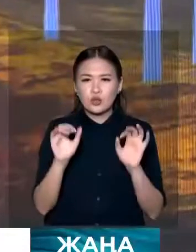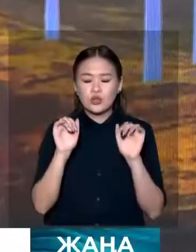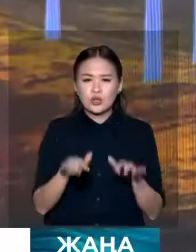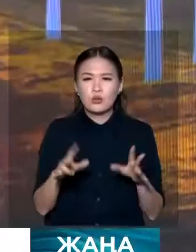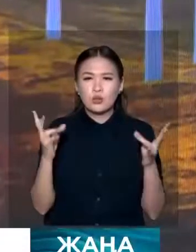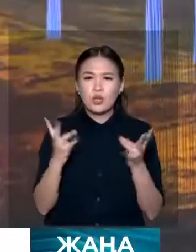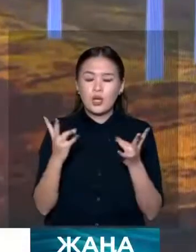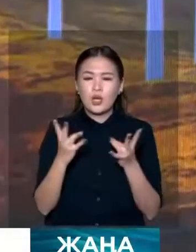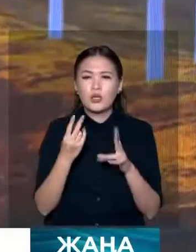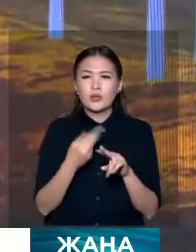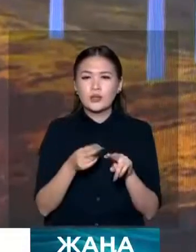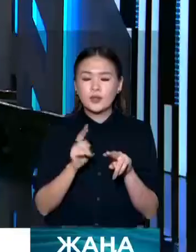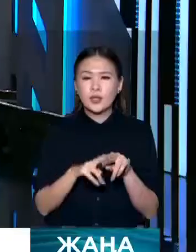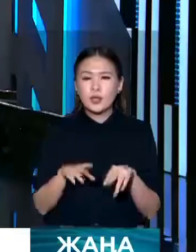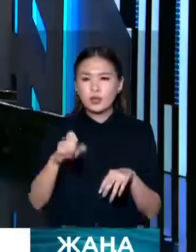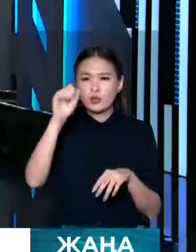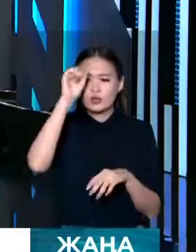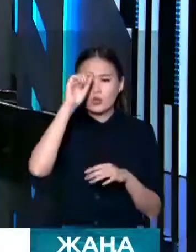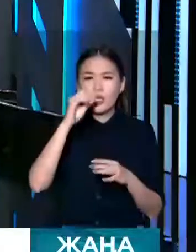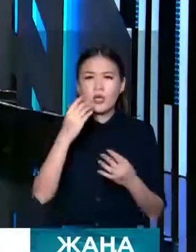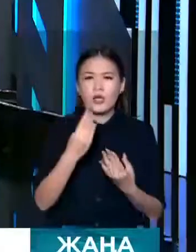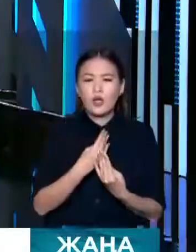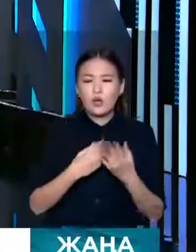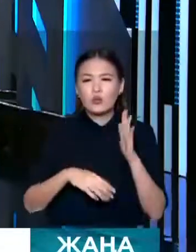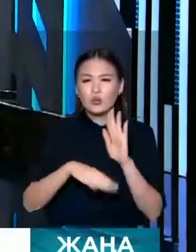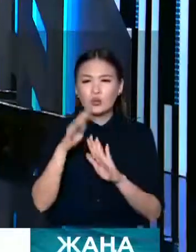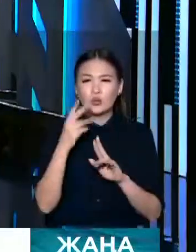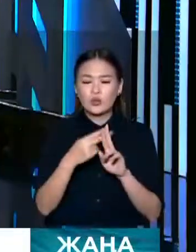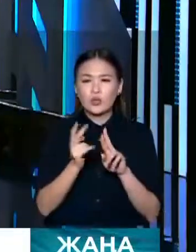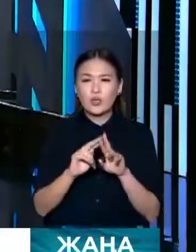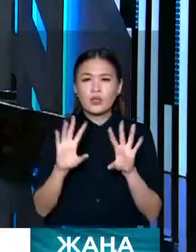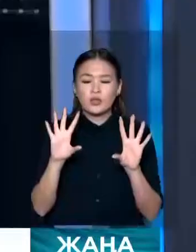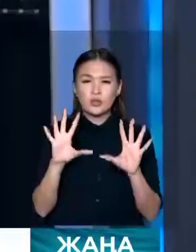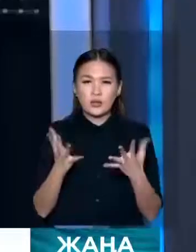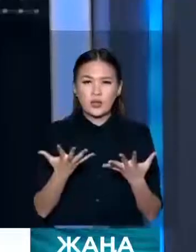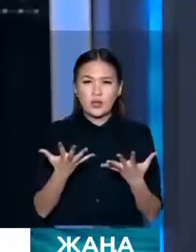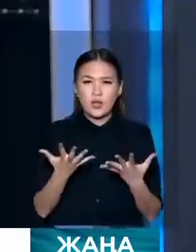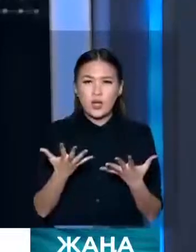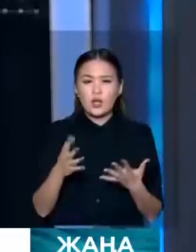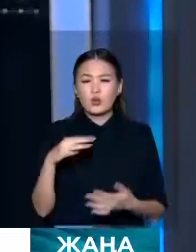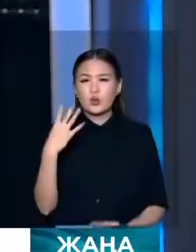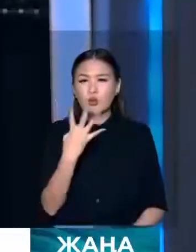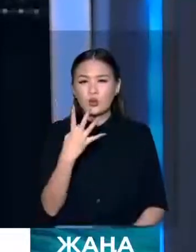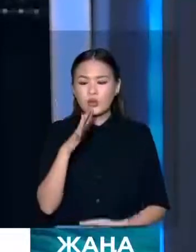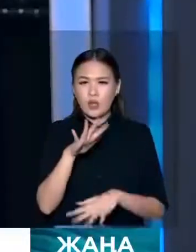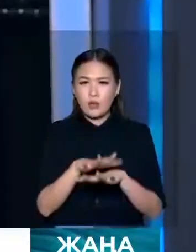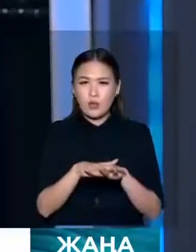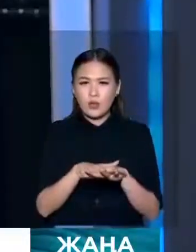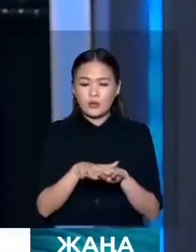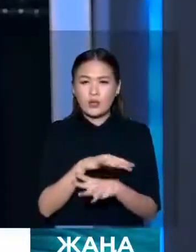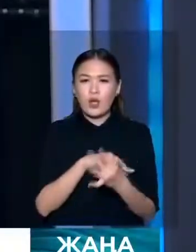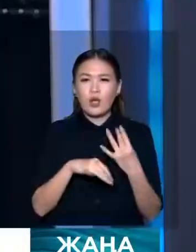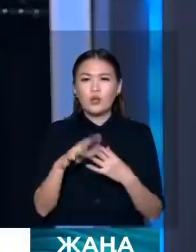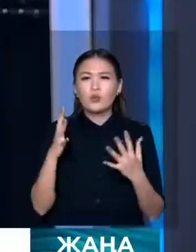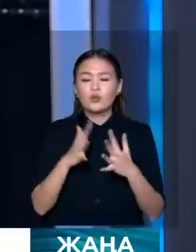деп. Надай мәселе енді Құдай өз бетін аулақ қылсын, бірақ егер де бір кем-кетіктер болып жатса, осы төрт компания деп жатырмыз, сұраныс